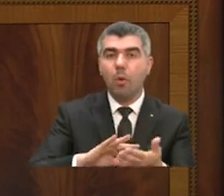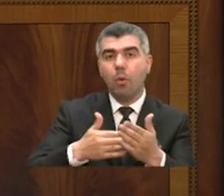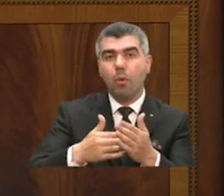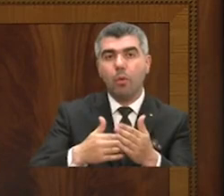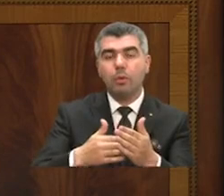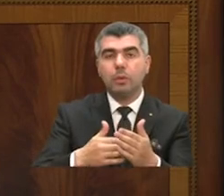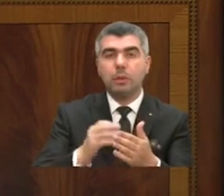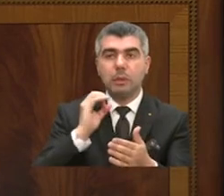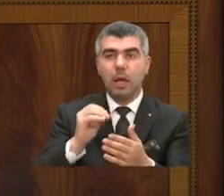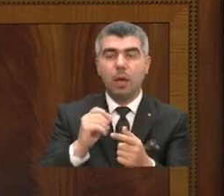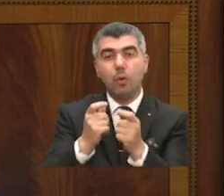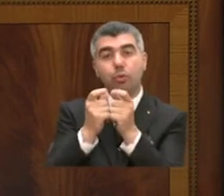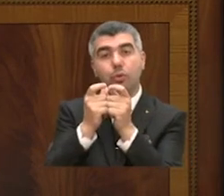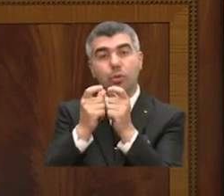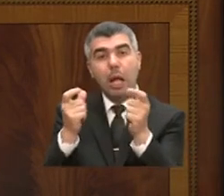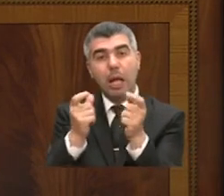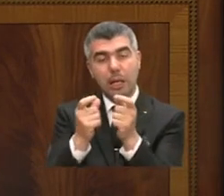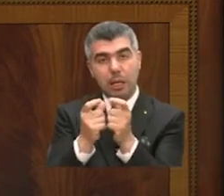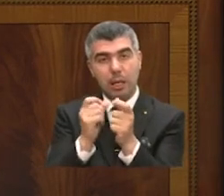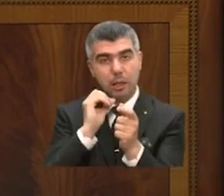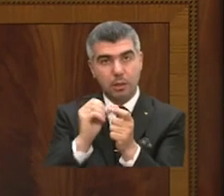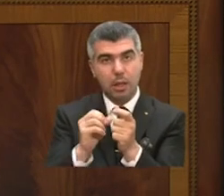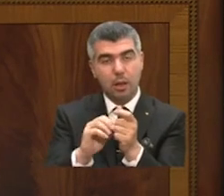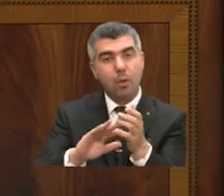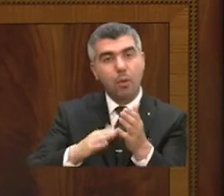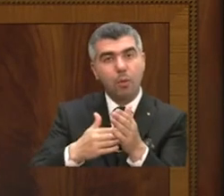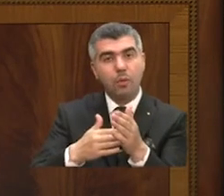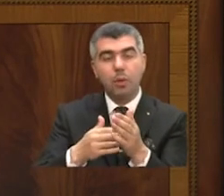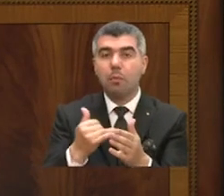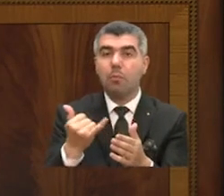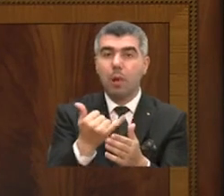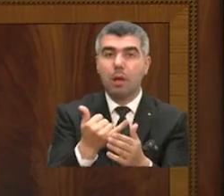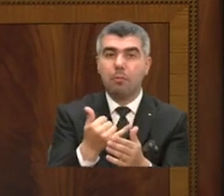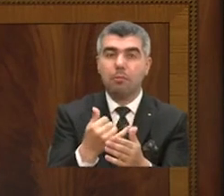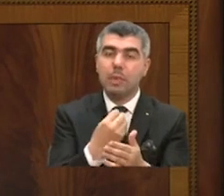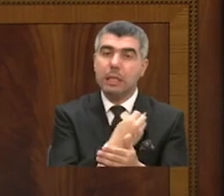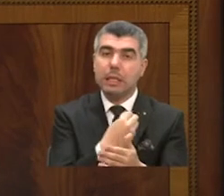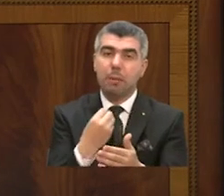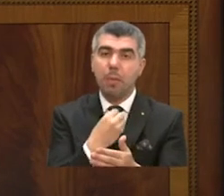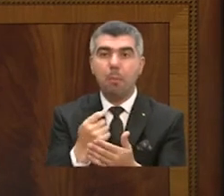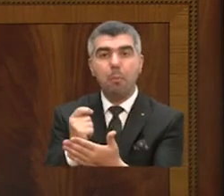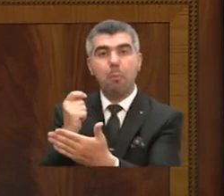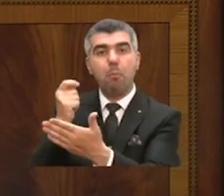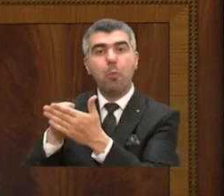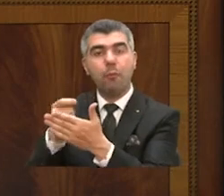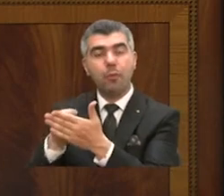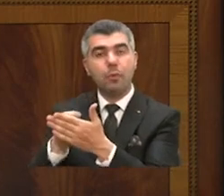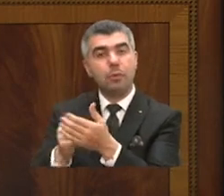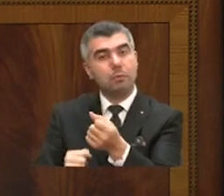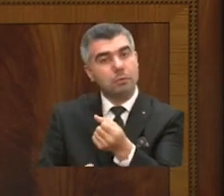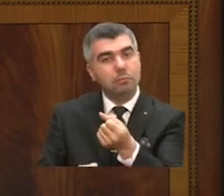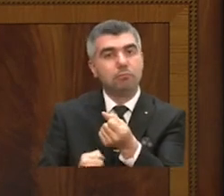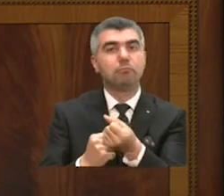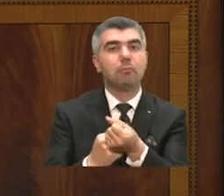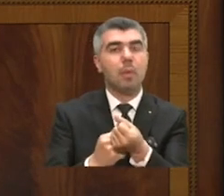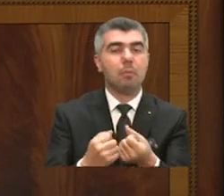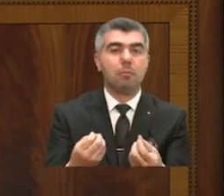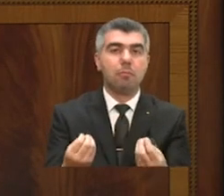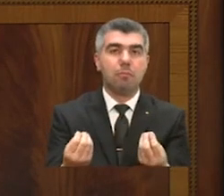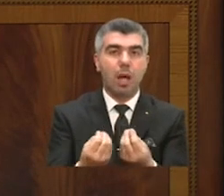الخاص وتسخير طاقاته وإمكانيته للنهوض بالمنظومة الصحية بما